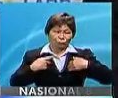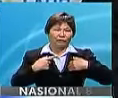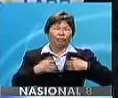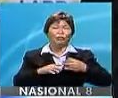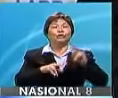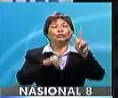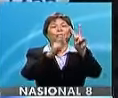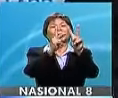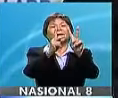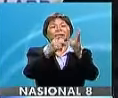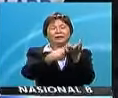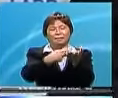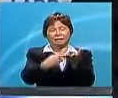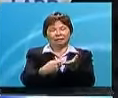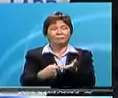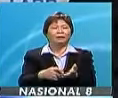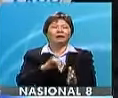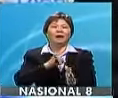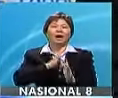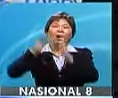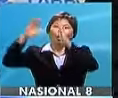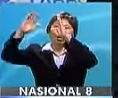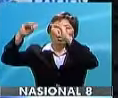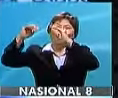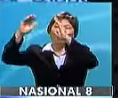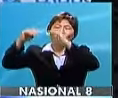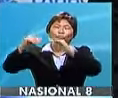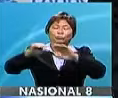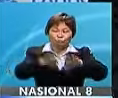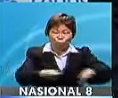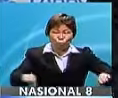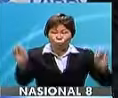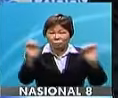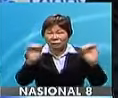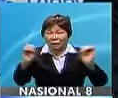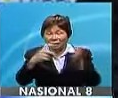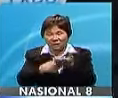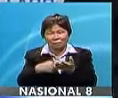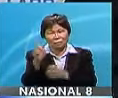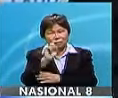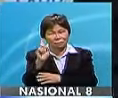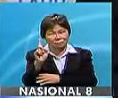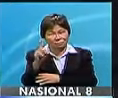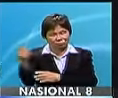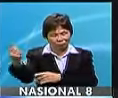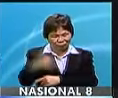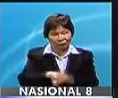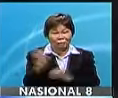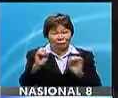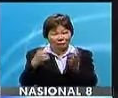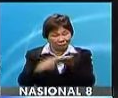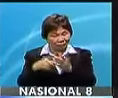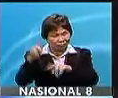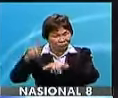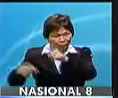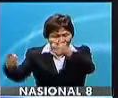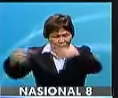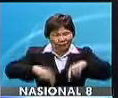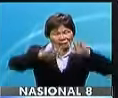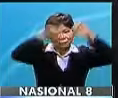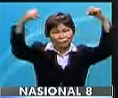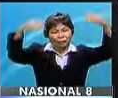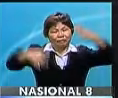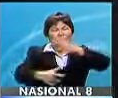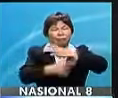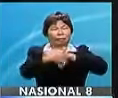located 2,000 tickets lah. So, I hope that the children without tickets, please don't turn up to the stadium. Dalam pada itu, Timbalan